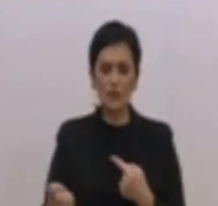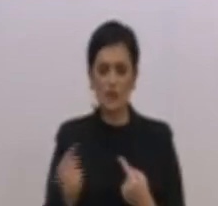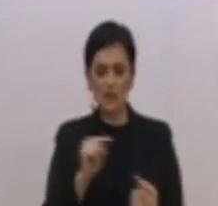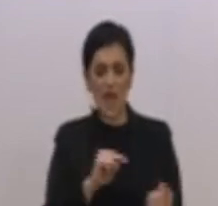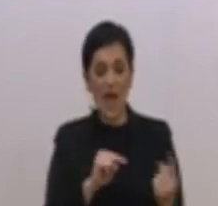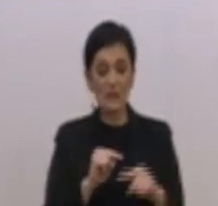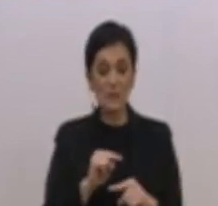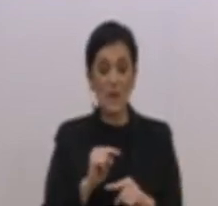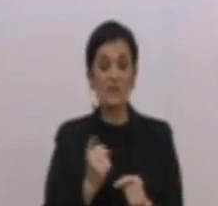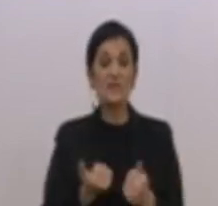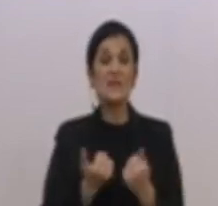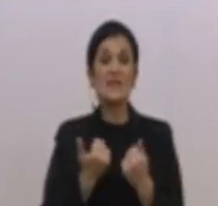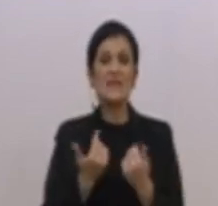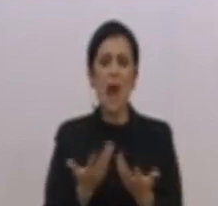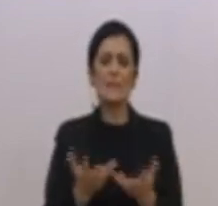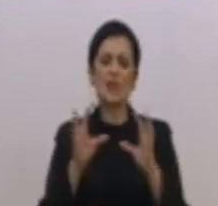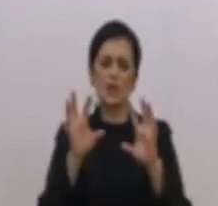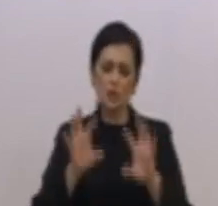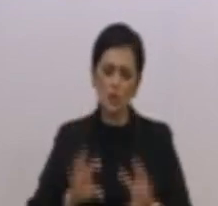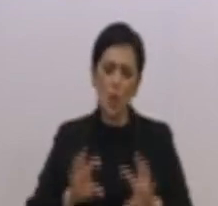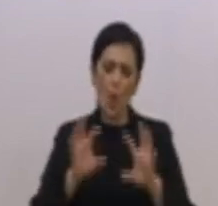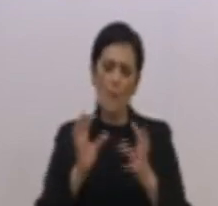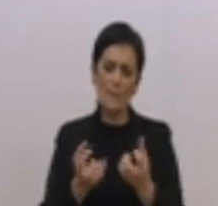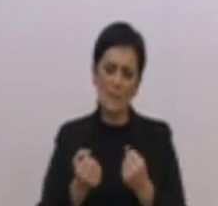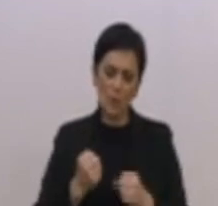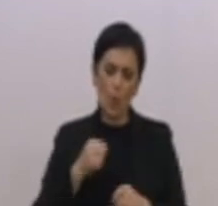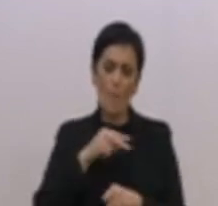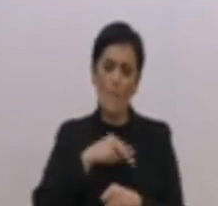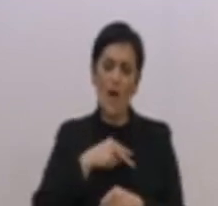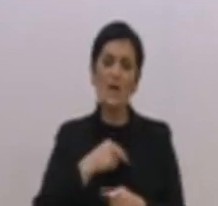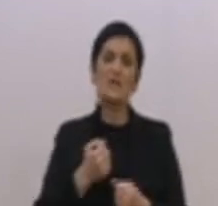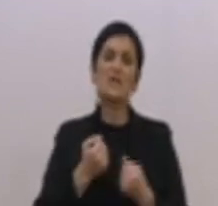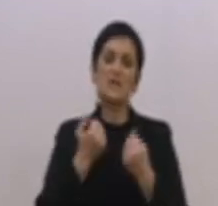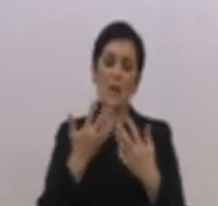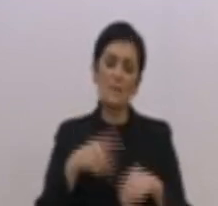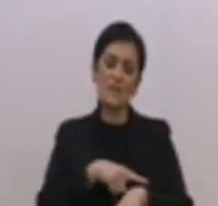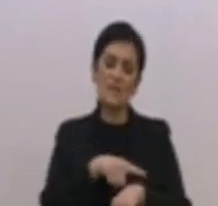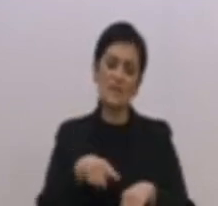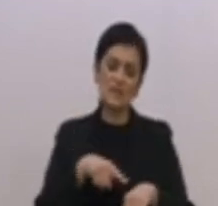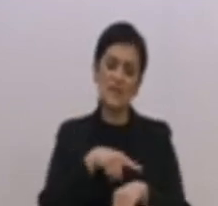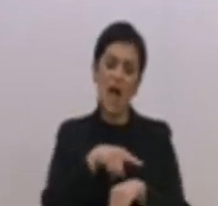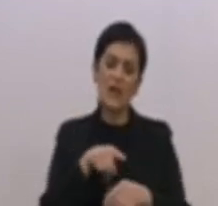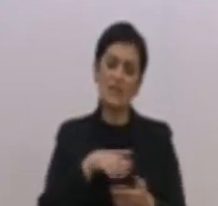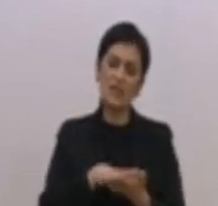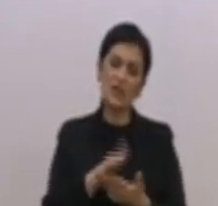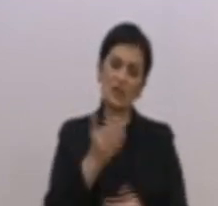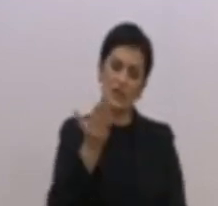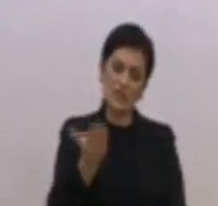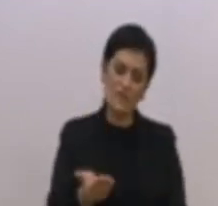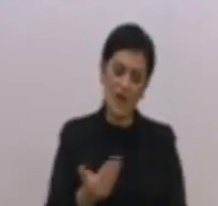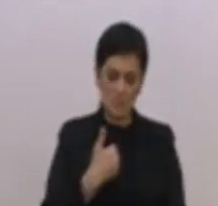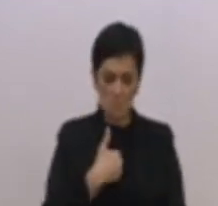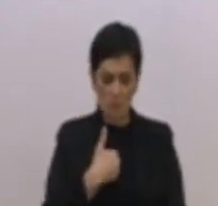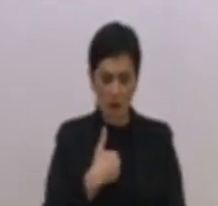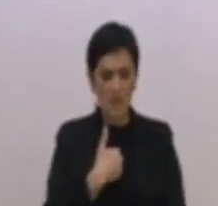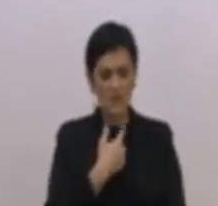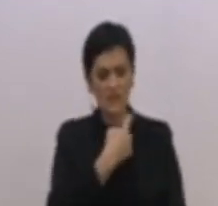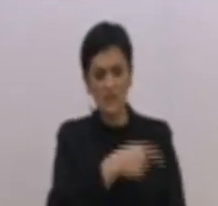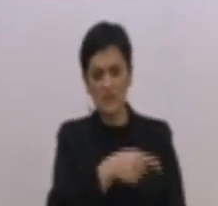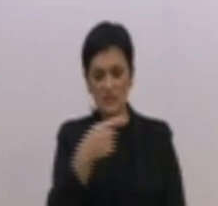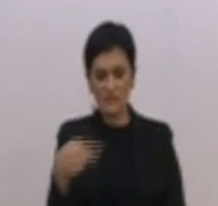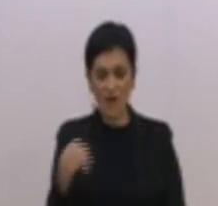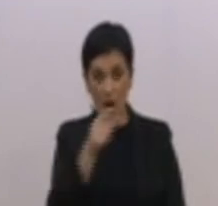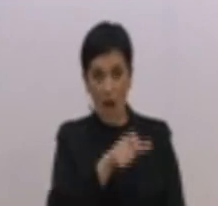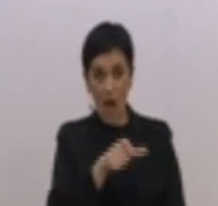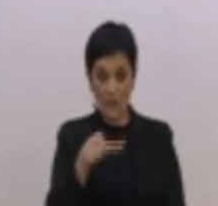და რამდენი კონცეფციაც არ უნდა მიიღოს ამ პარლამენტმა და რამდენი საათიც არ უნდა დახარჯოთ თქვენ, მე და სხვა ადამიანებმა